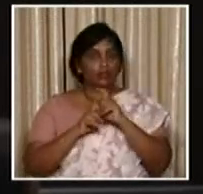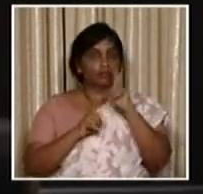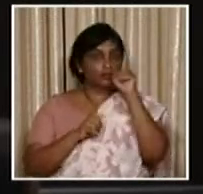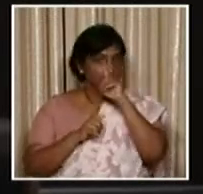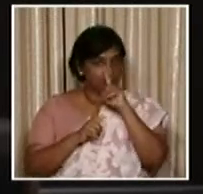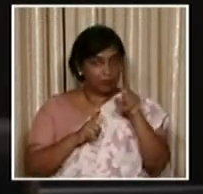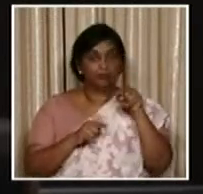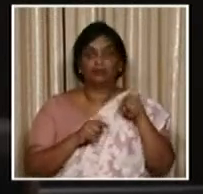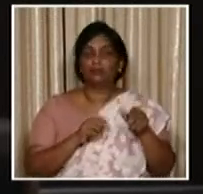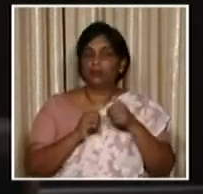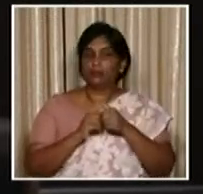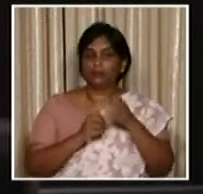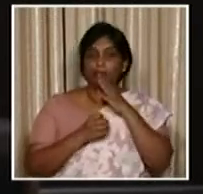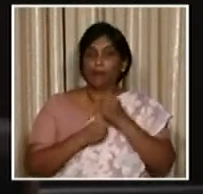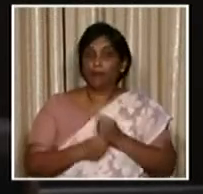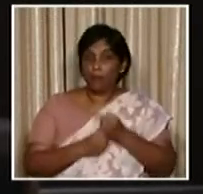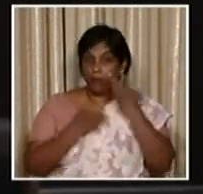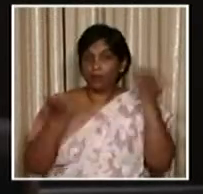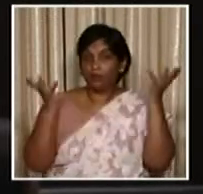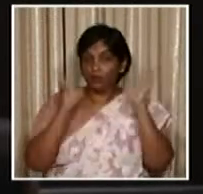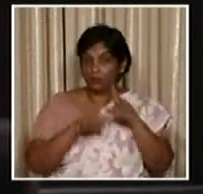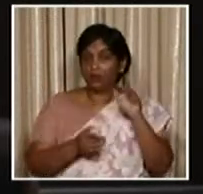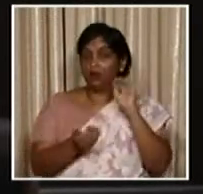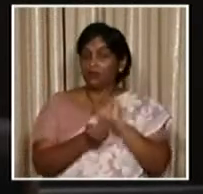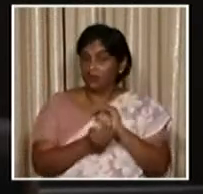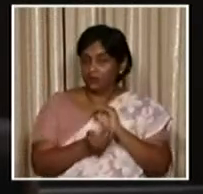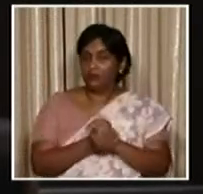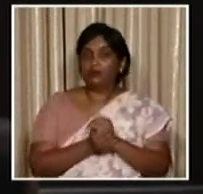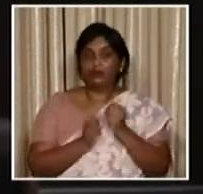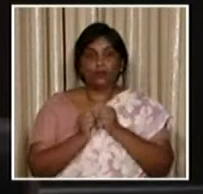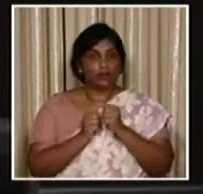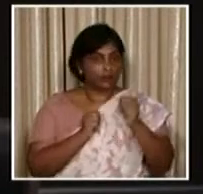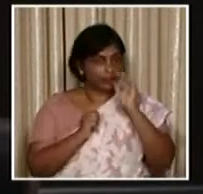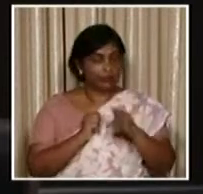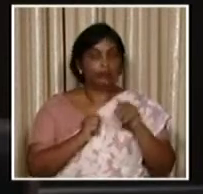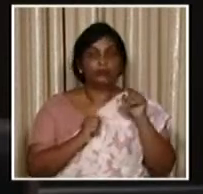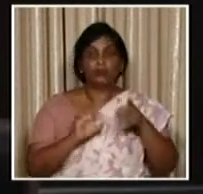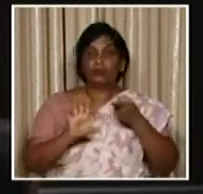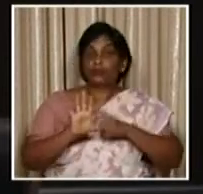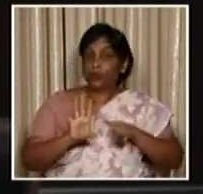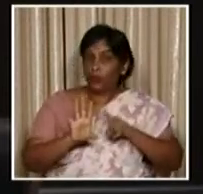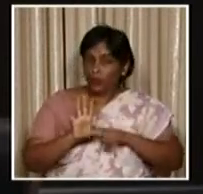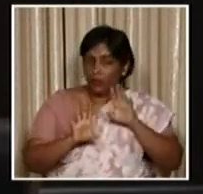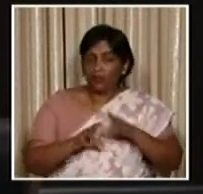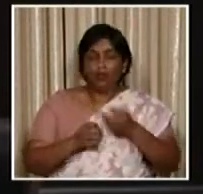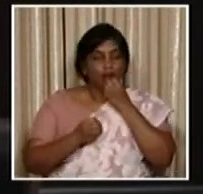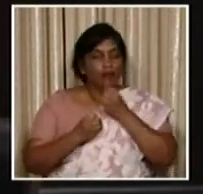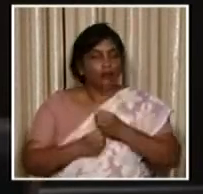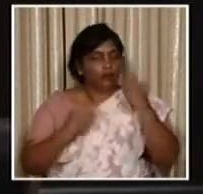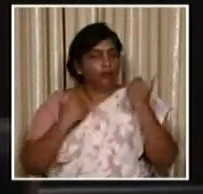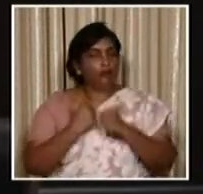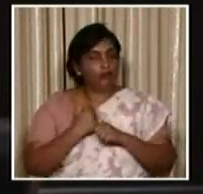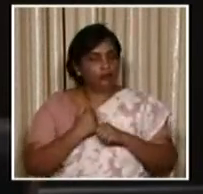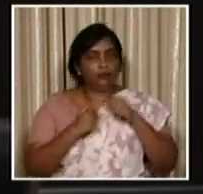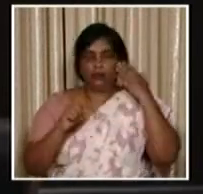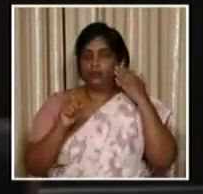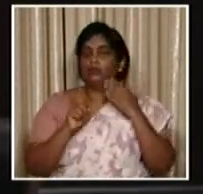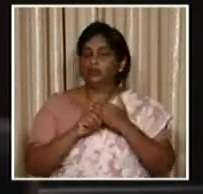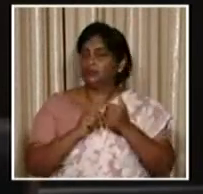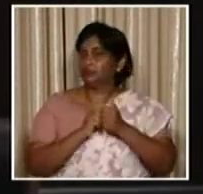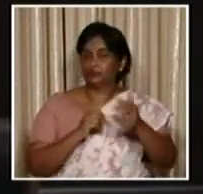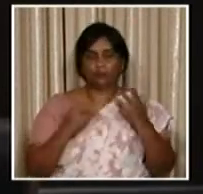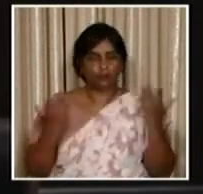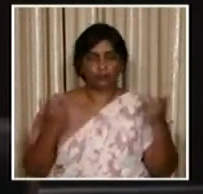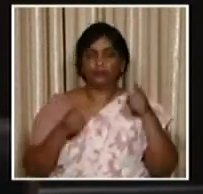මාසේ මේක පුපුරන ද්‍රව්‍ය ගබඩා කරගෙන වනාතවිල්ලුවේ කටයුතු කරත් පුහුණු වීම කරත් බෝම්බ හැදුවත් මේ වෙනුවෙන් කටයුතු